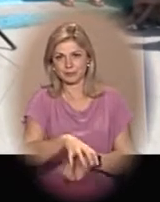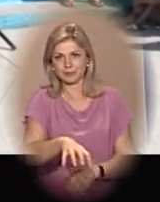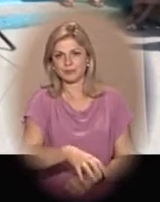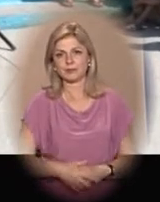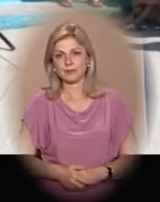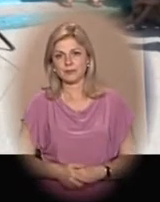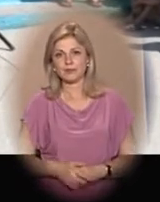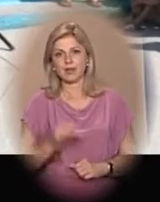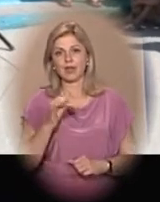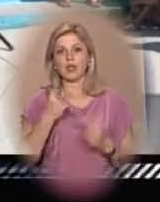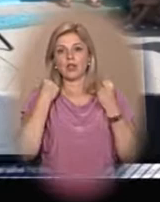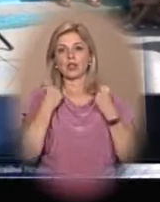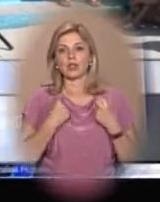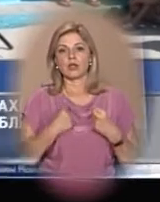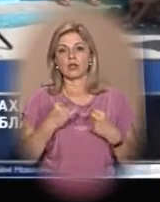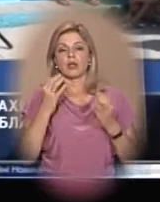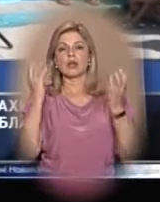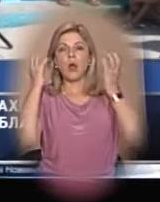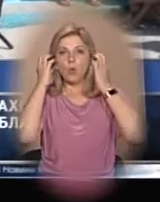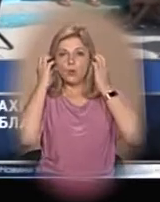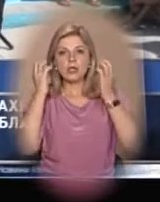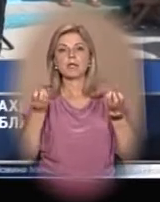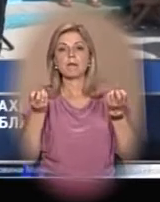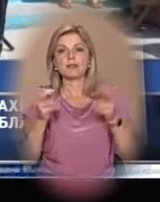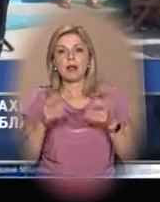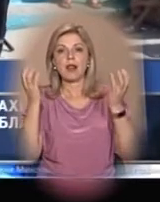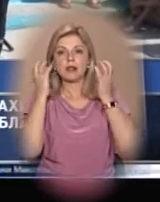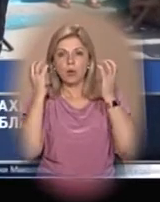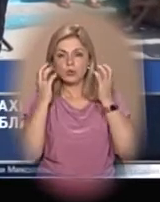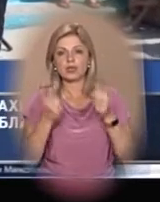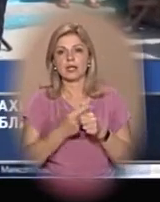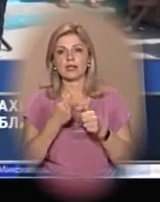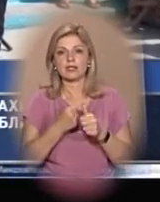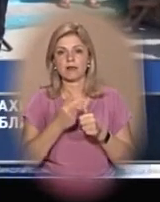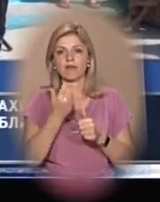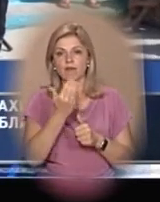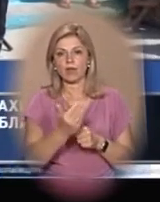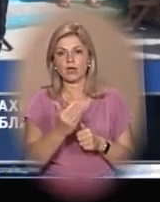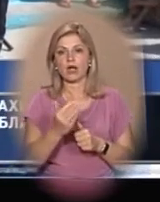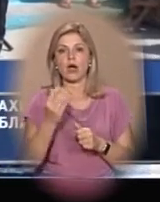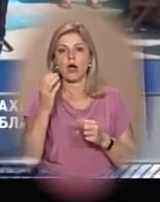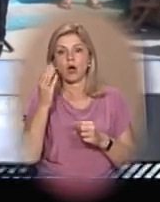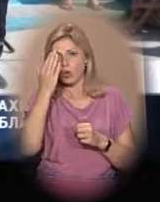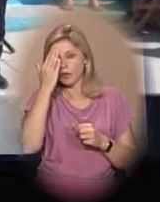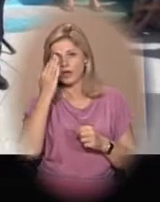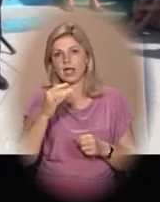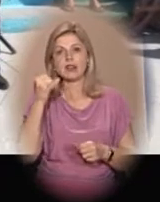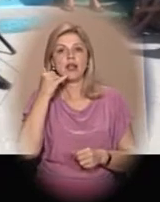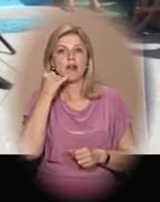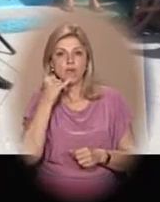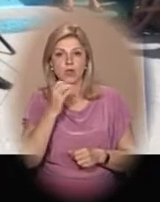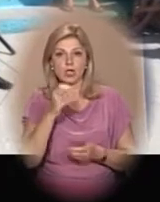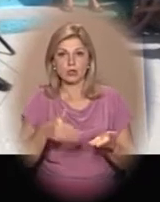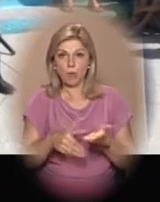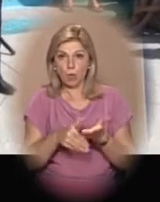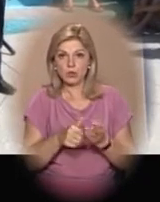И на шею одевается, не на шею, а на уши одеваются специальные не наушники, они называются головные телефоны, с помощью которых